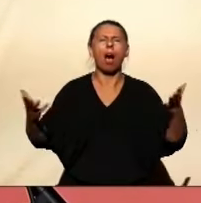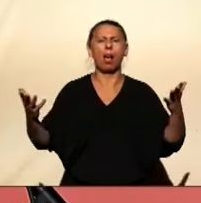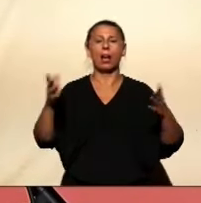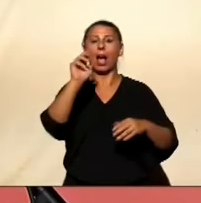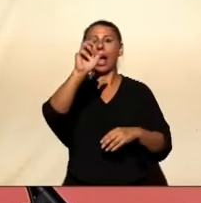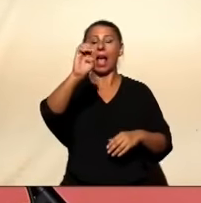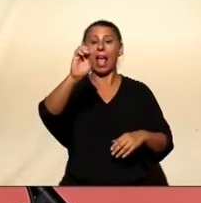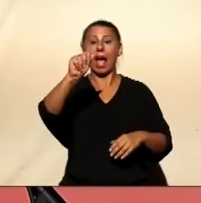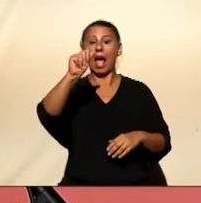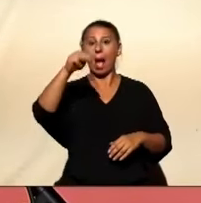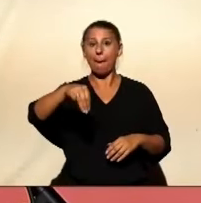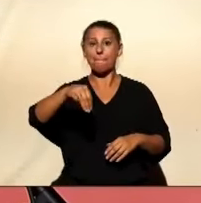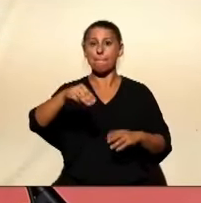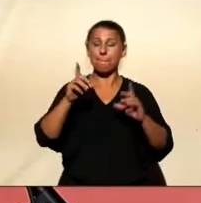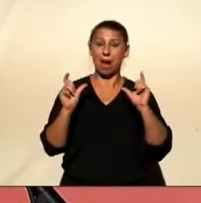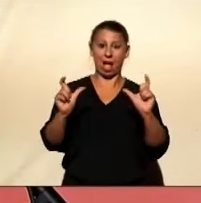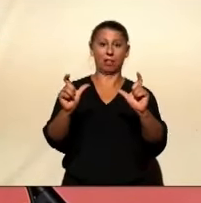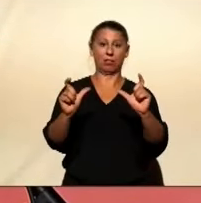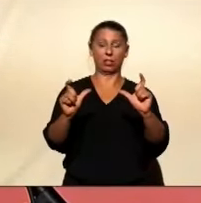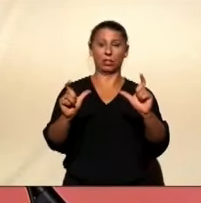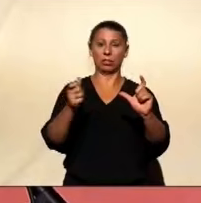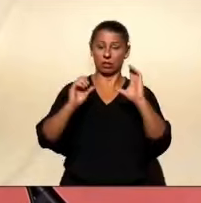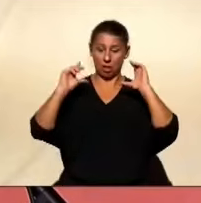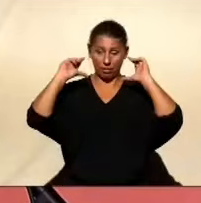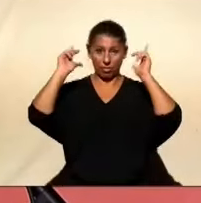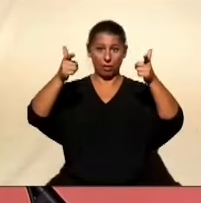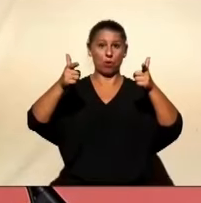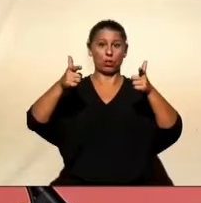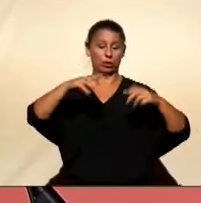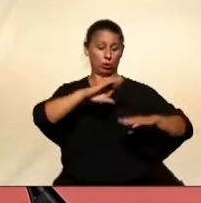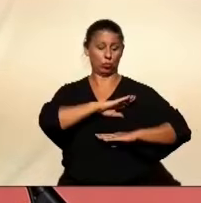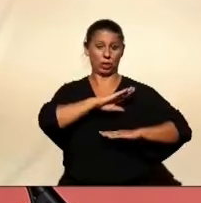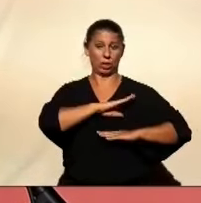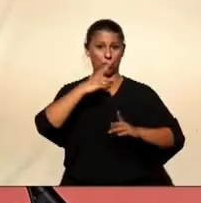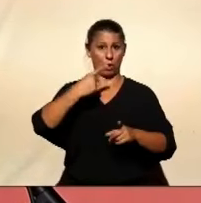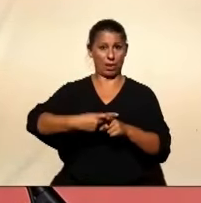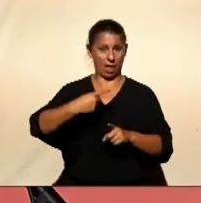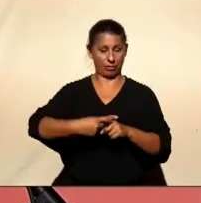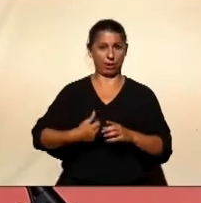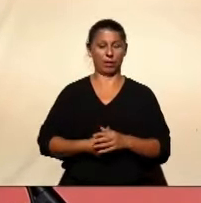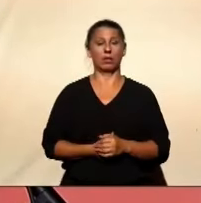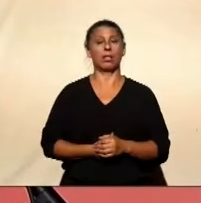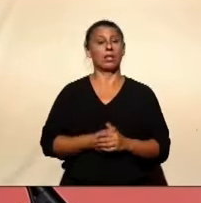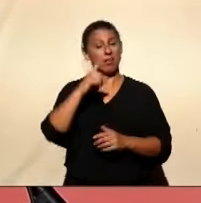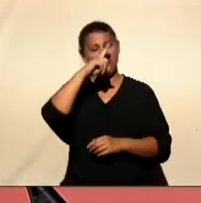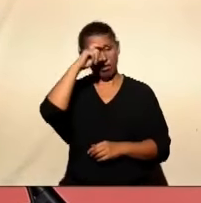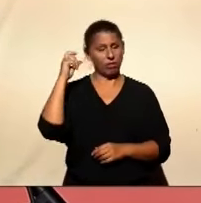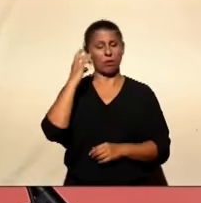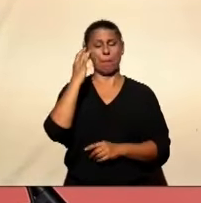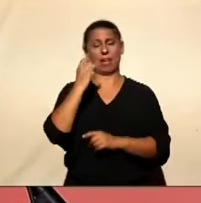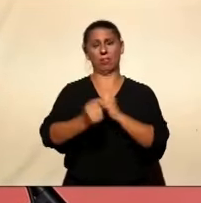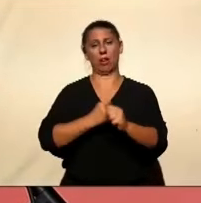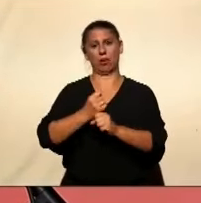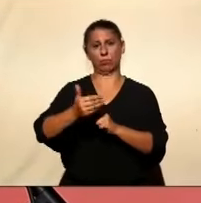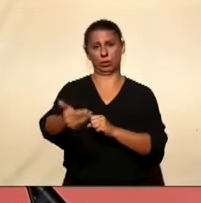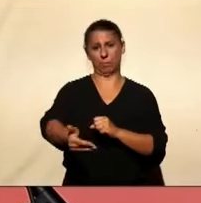αιαμικής εθνικής αντίστασης και του Δημοκρατικού Στρατού Ελλάδας και στα δύσκολα πέτρινα χρόνια που